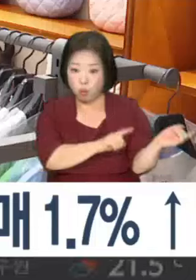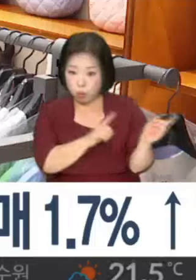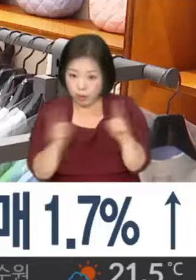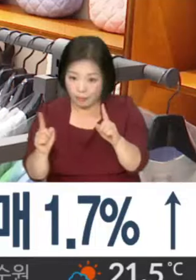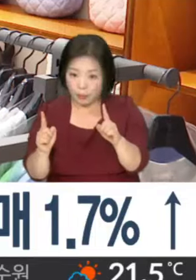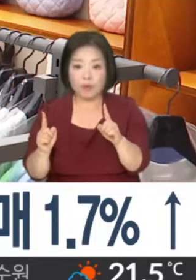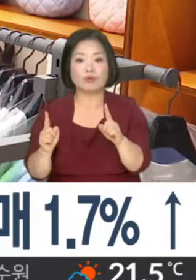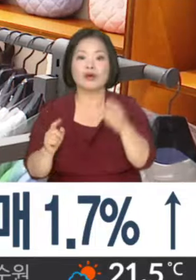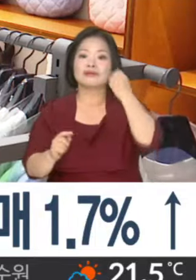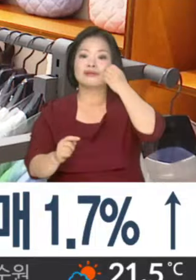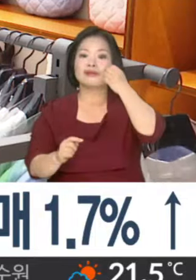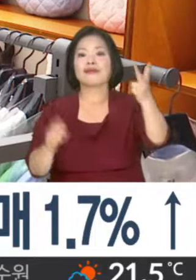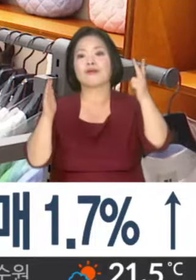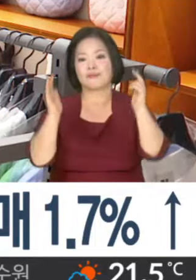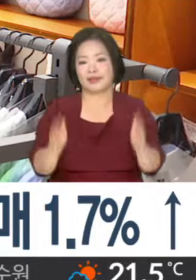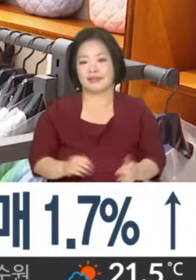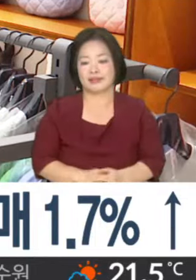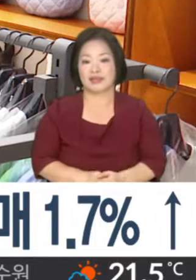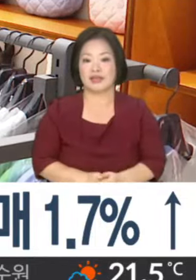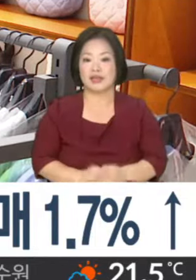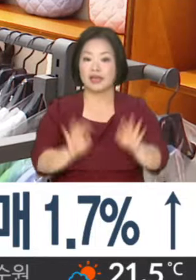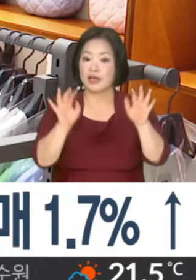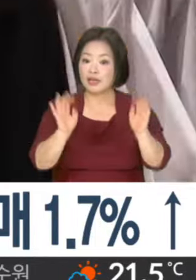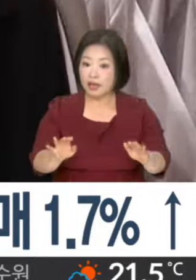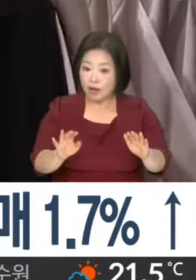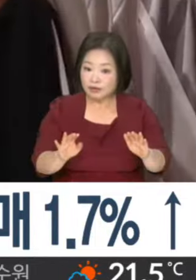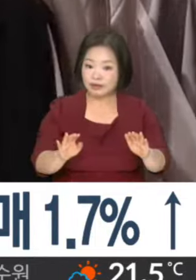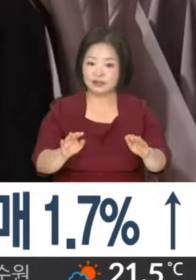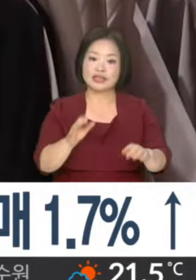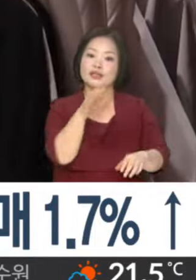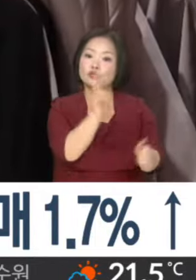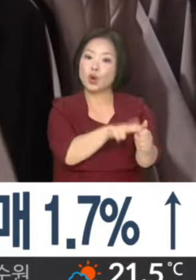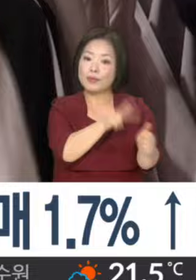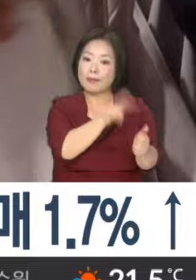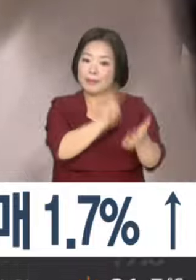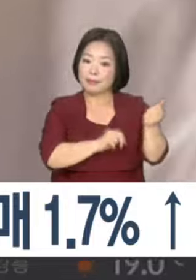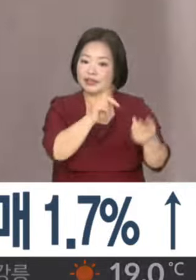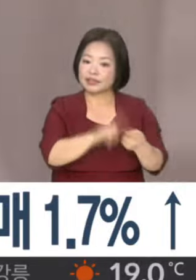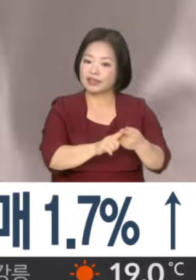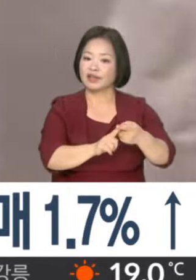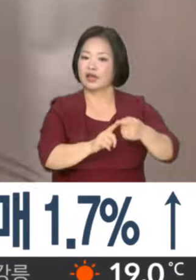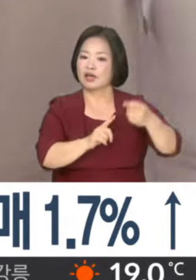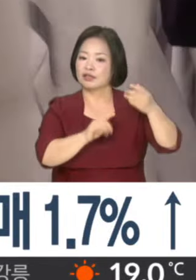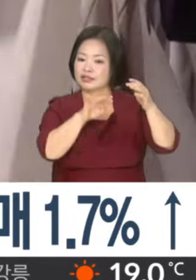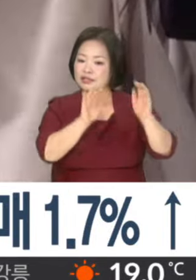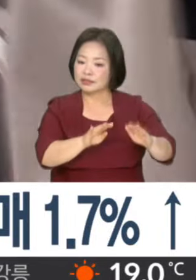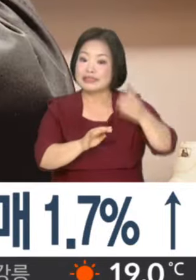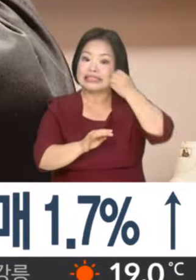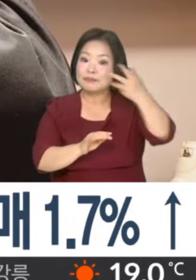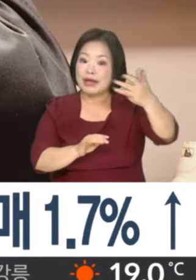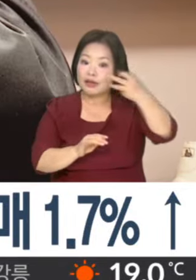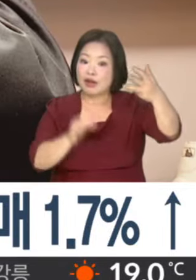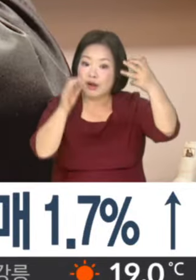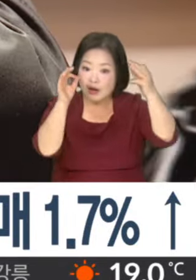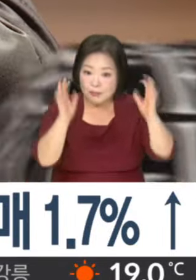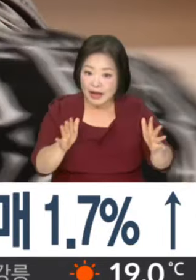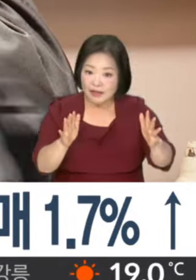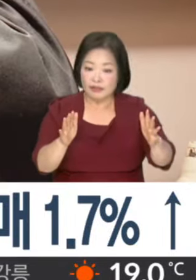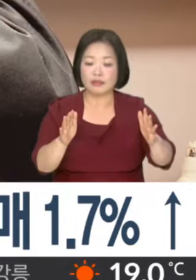7개월 만입니다 재화 소비 동향을 나타내는 소매 판매는 1.7% 늘어 18개월 만에 최대